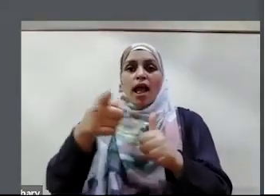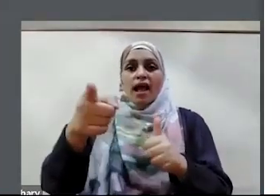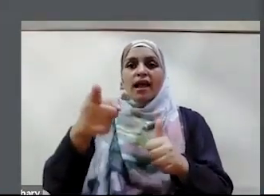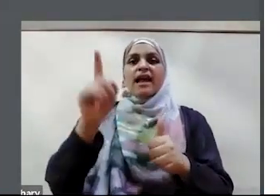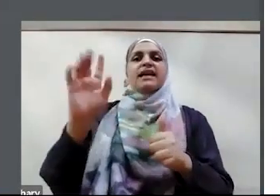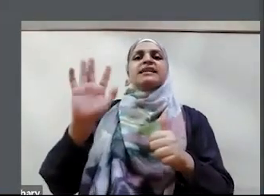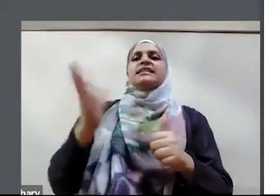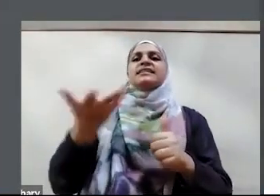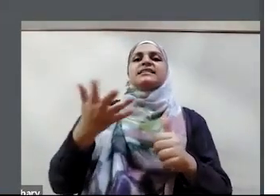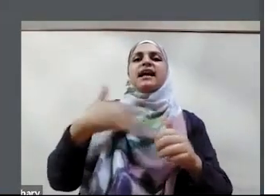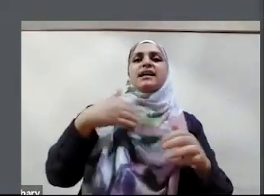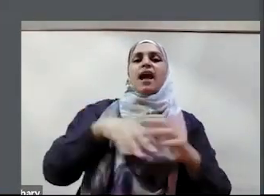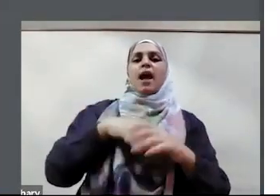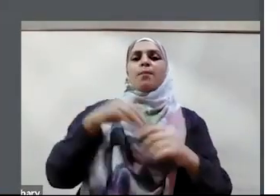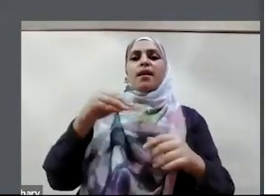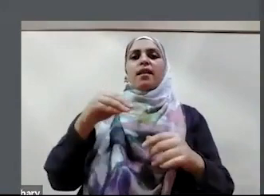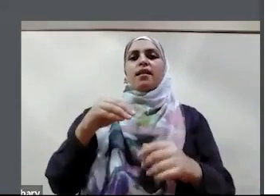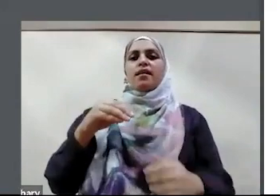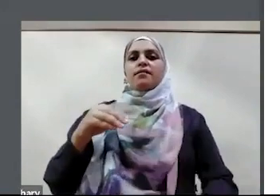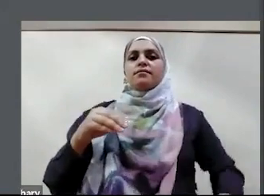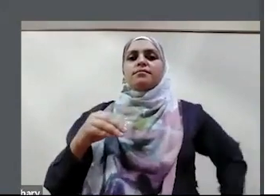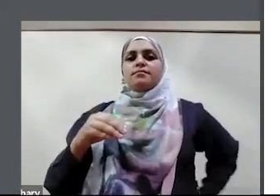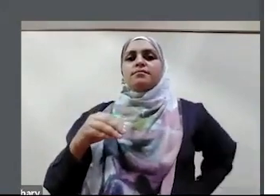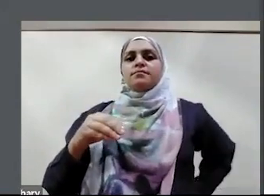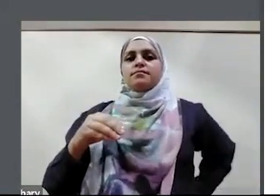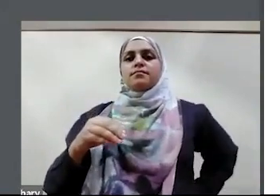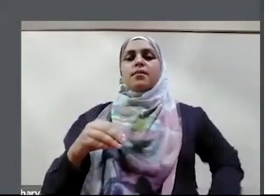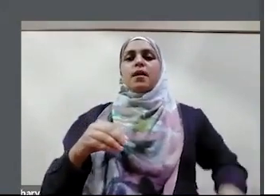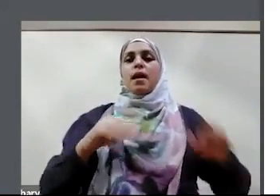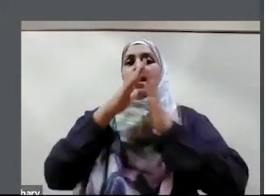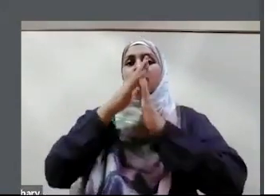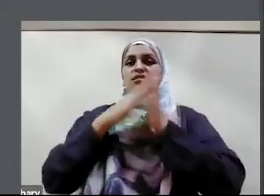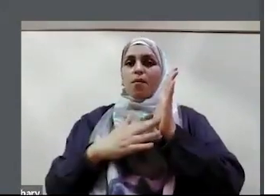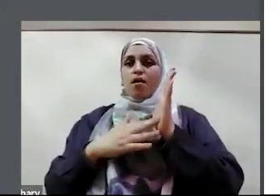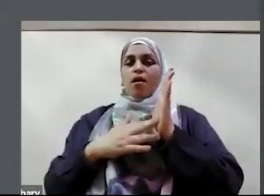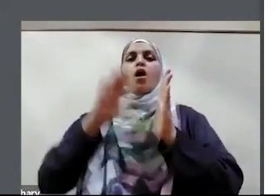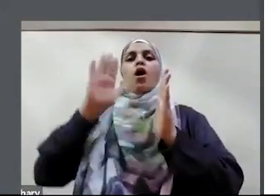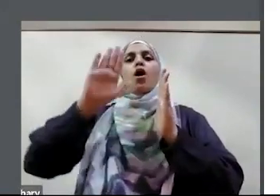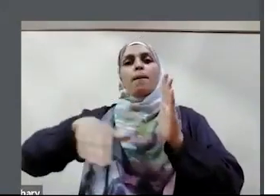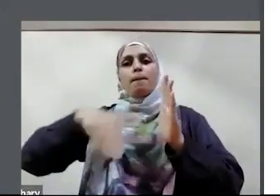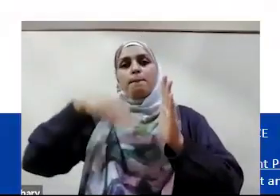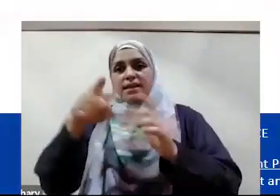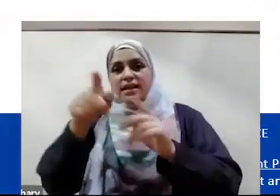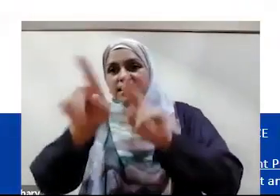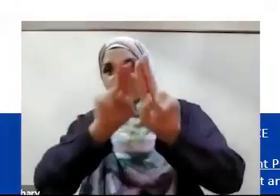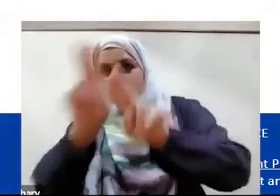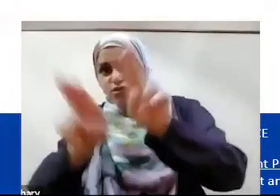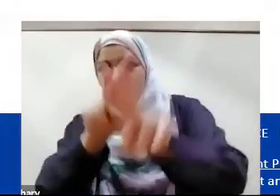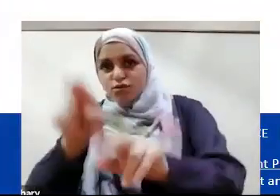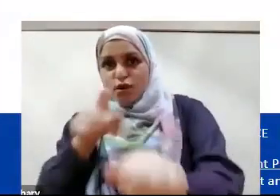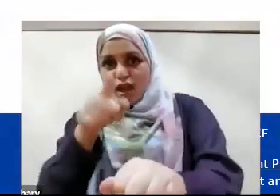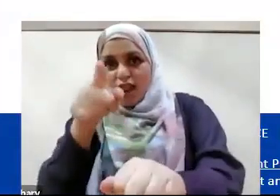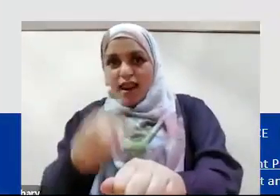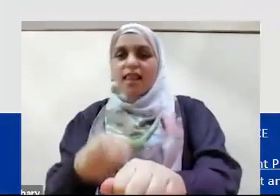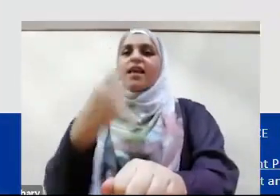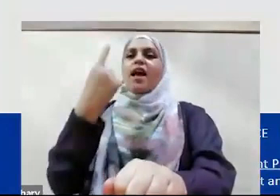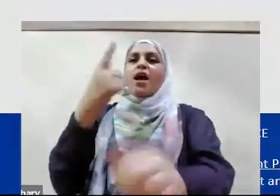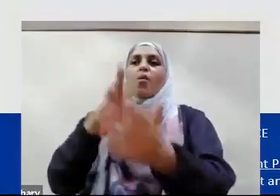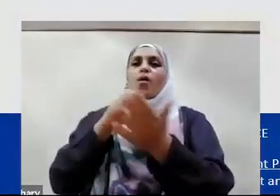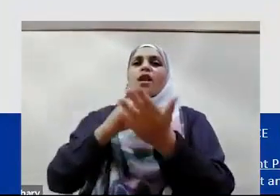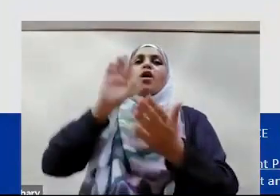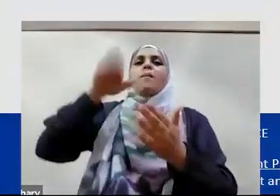تعملوا الابليكيشن، بعد كده مثلا هنا الاسئله المبدئيه، هتلاقوا هنا